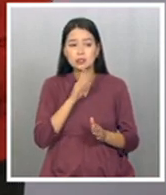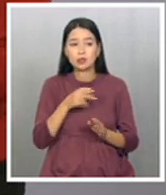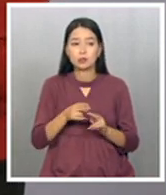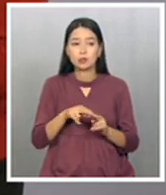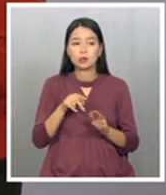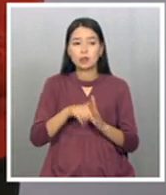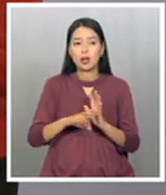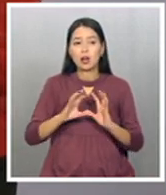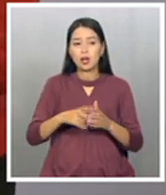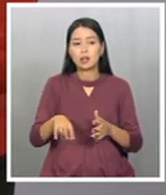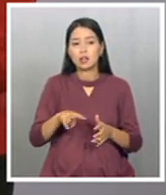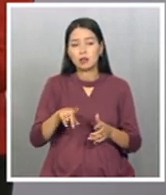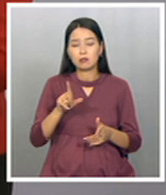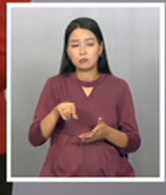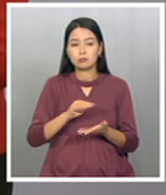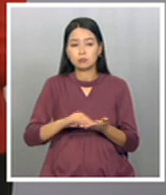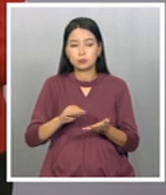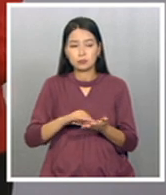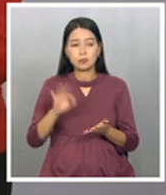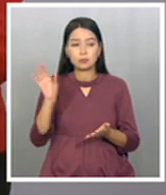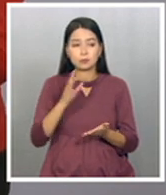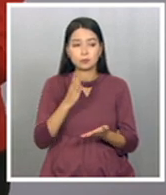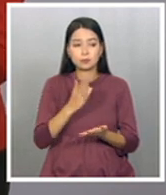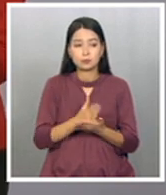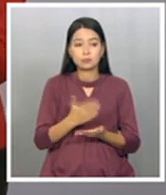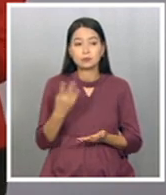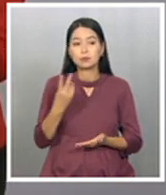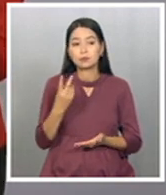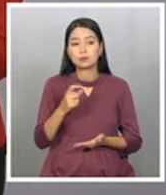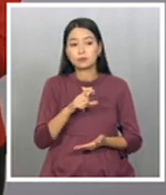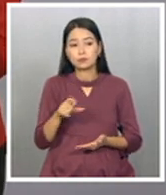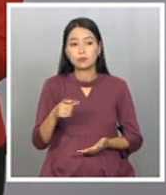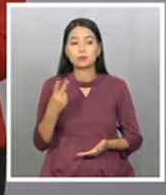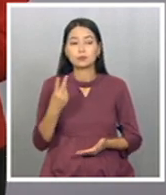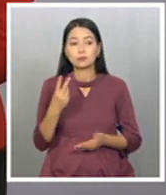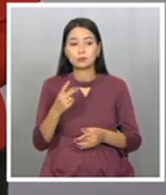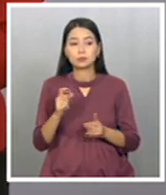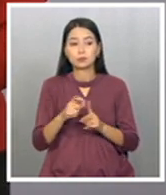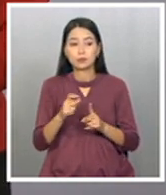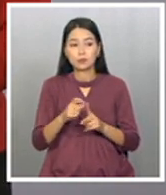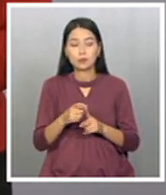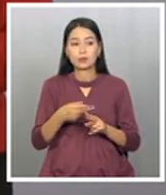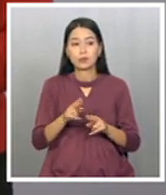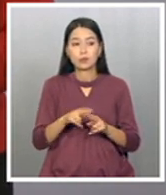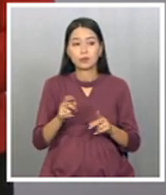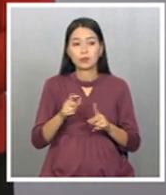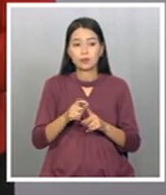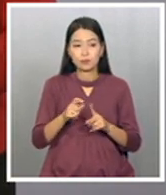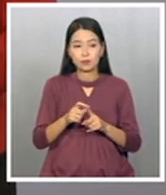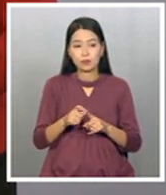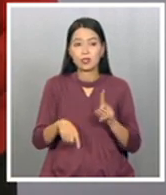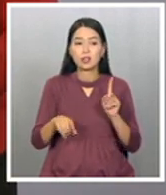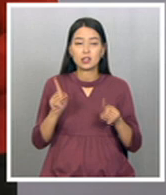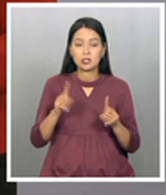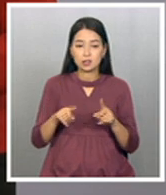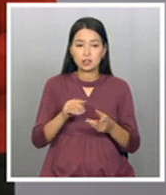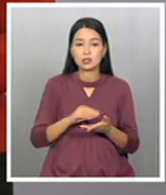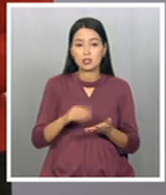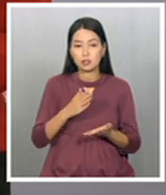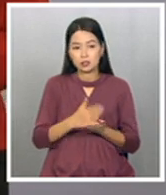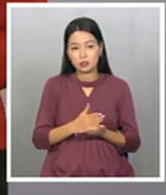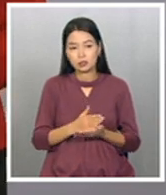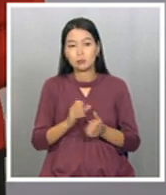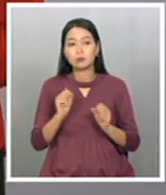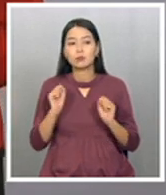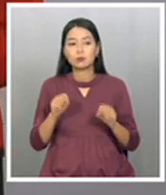Негізгі бөлімнің бір абзасынан екінші абзасына өтуші сөйлем. Бұл сөйлемді кейде жазуға да болады, кейде